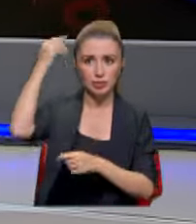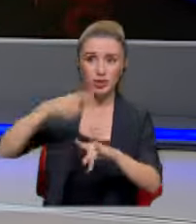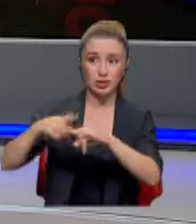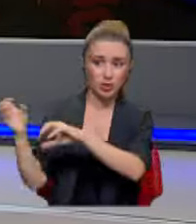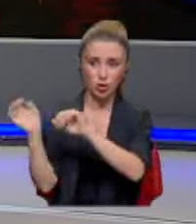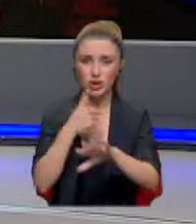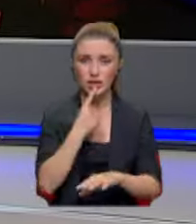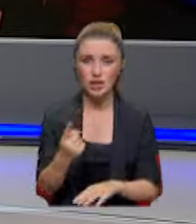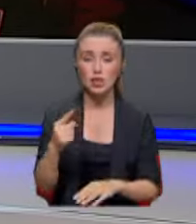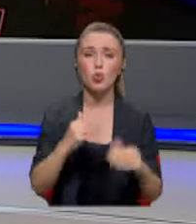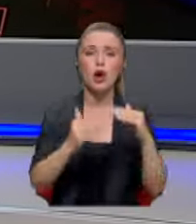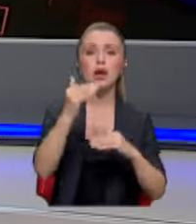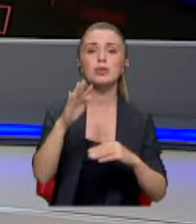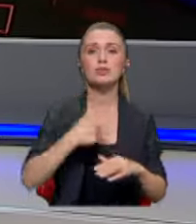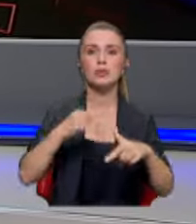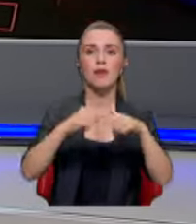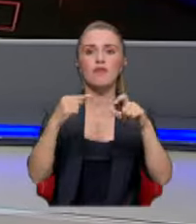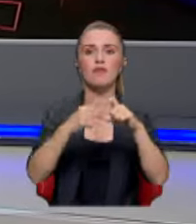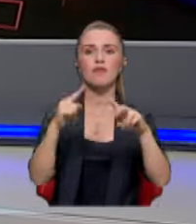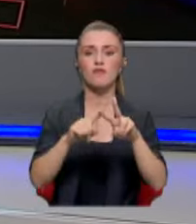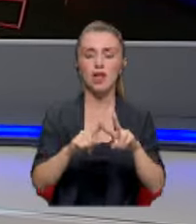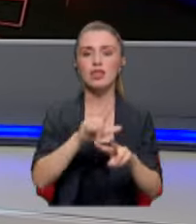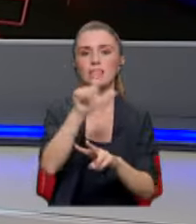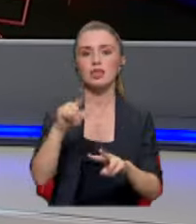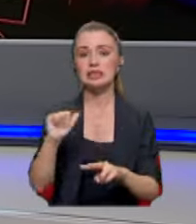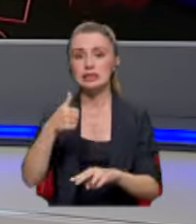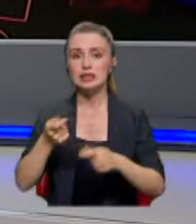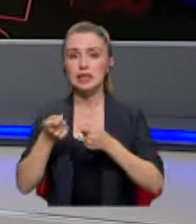bu artık artmaz. Belli ki bizim daha fazla fen lisesine, iyi eğitime ihtiyacımız var.